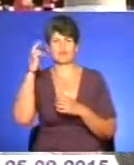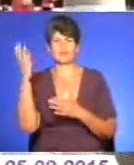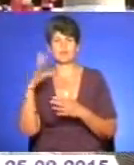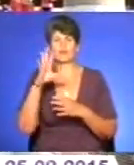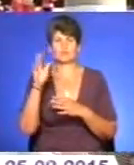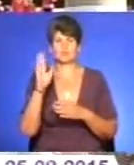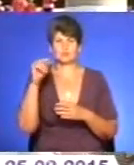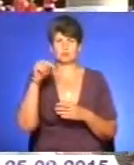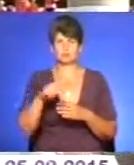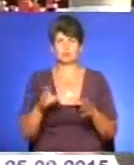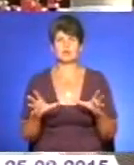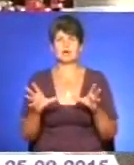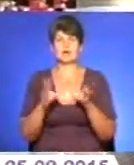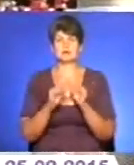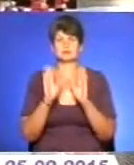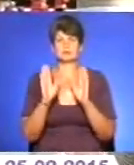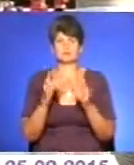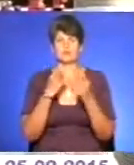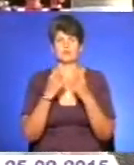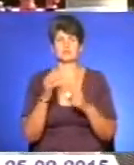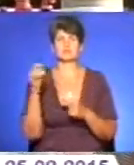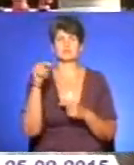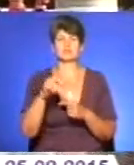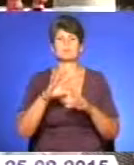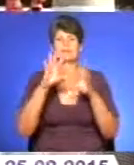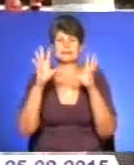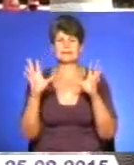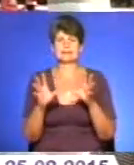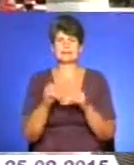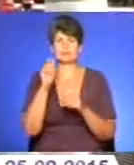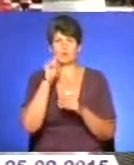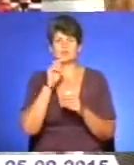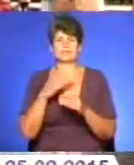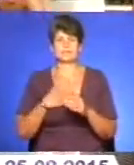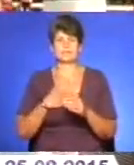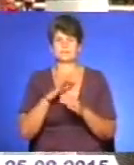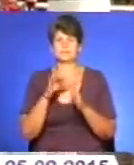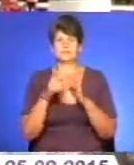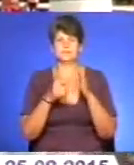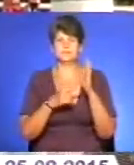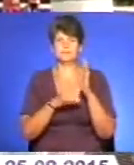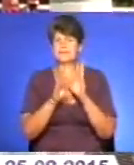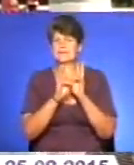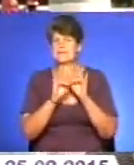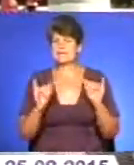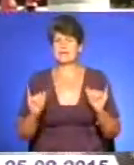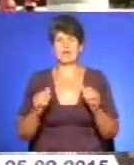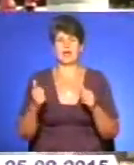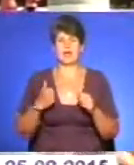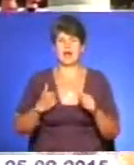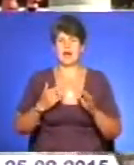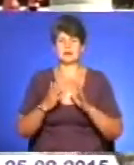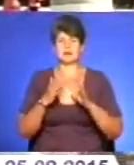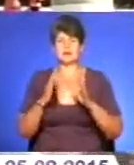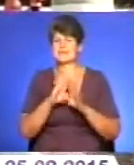тут, разом ми будемо говорити про те, що ми єдина Україна, що нас не поділять ні армії, нас не поділять